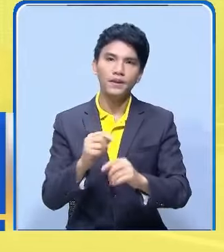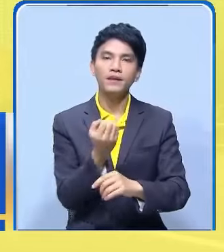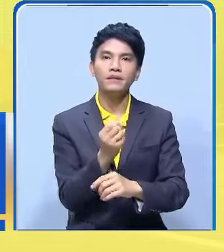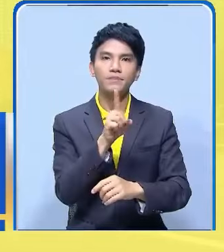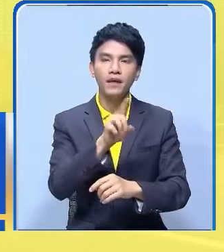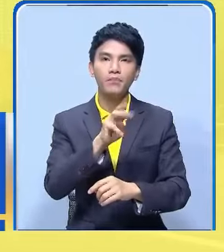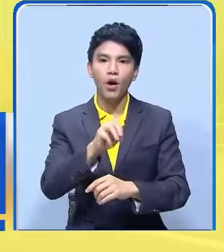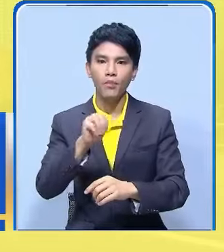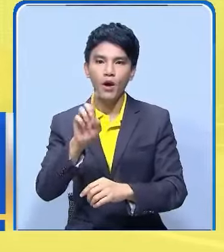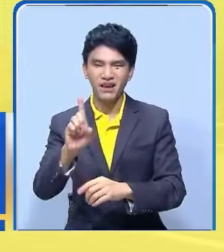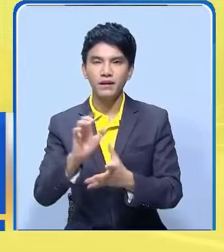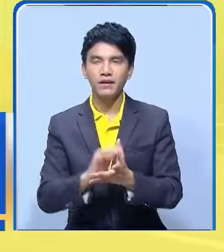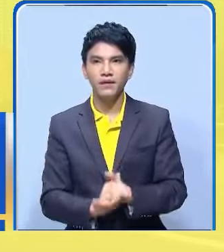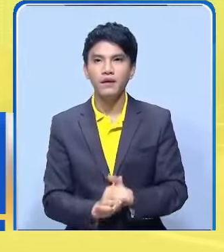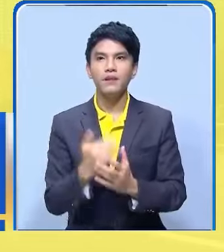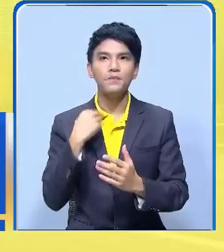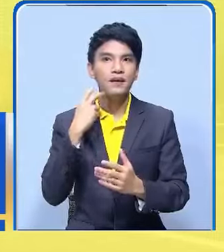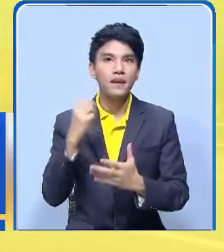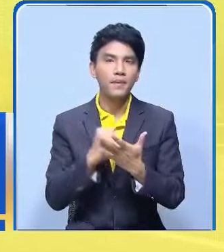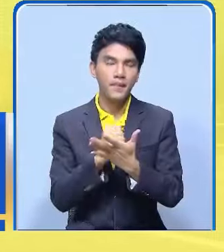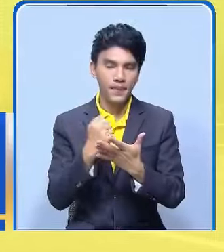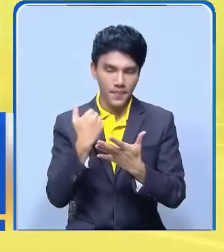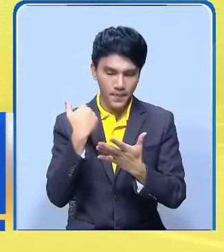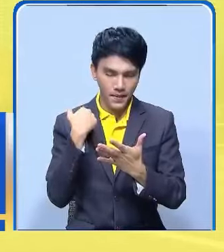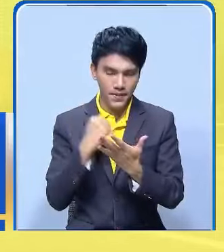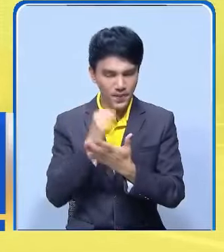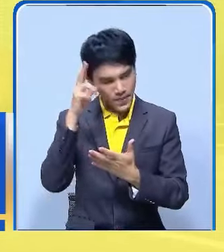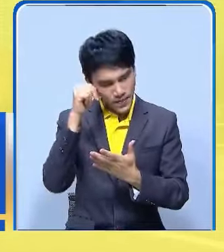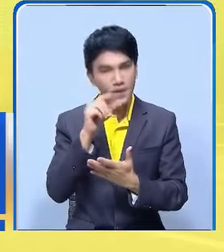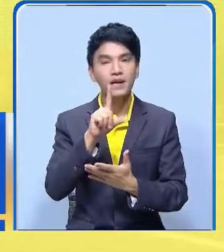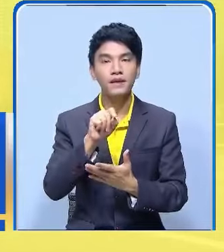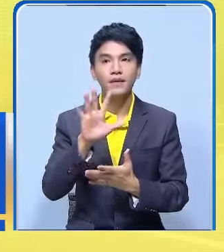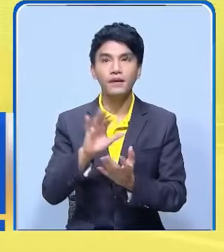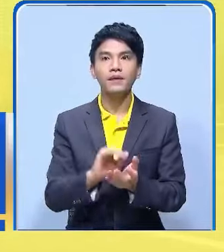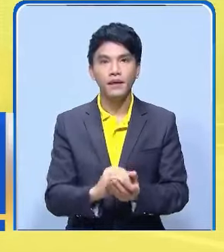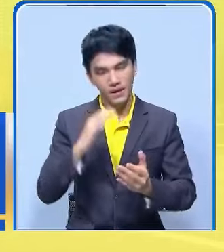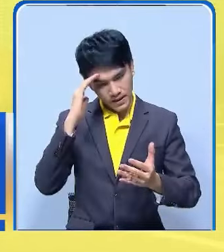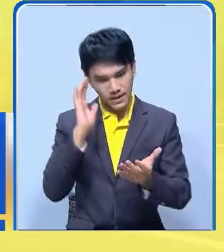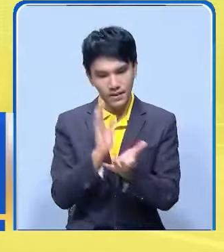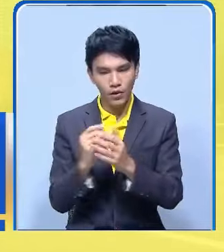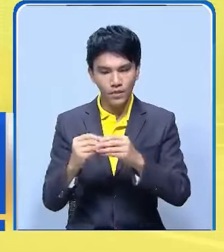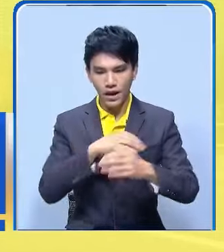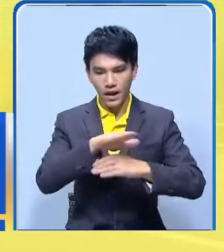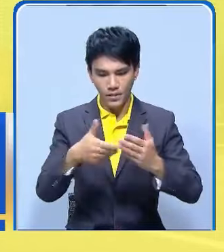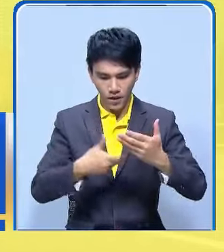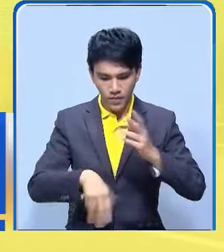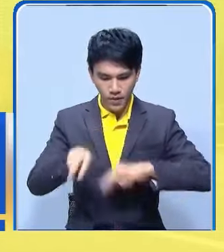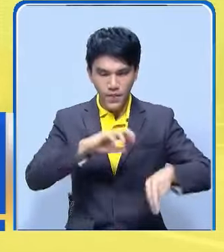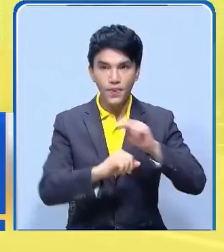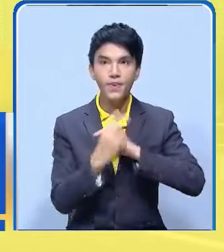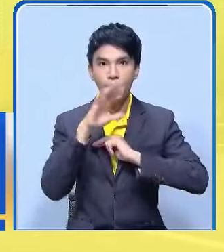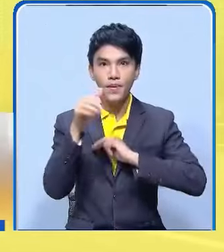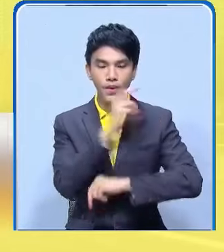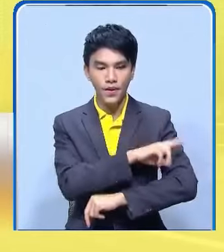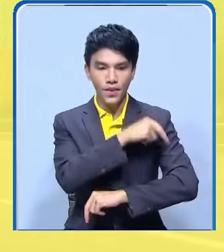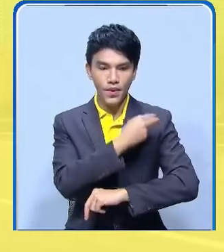ม.1กระบอกด้วยมีไอซ์อีกจำนวนหนึ่งและมียาบ้า25เม็ดตำรวจพาตัวไปตรวจปัสสาวะหาสารเสพติดที่โรงพยา